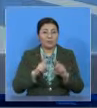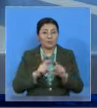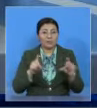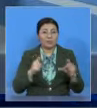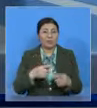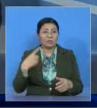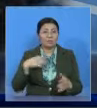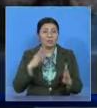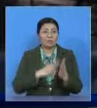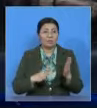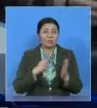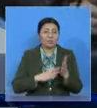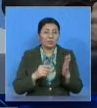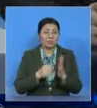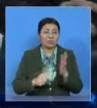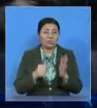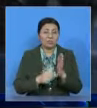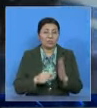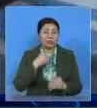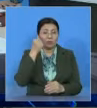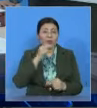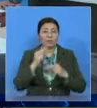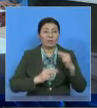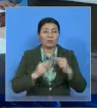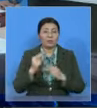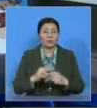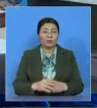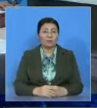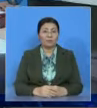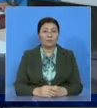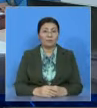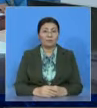1966 года постройки. Николай Сырбов, Самат Каликенов, телеканал Актобе.